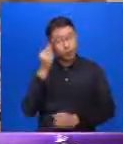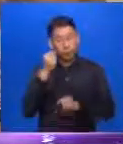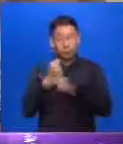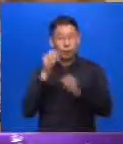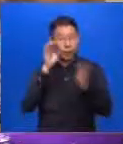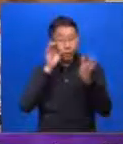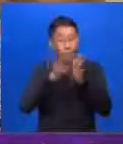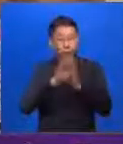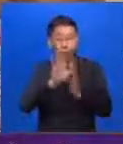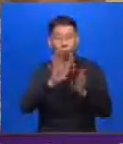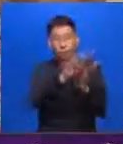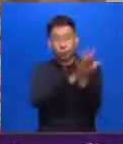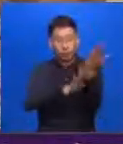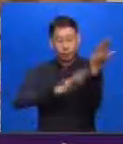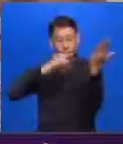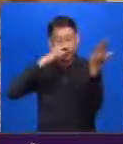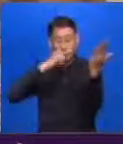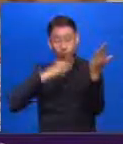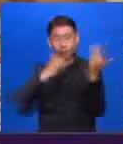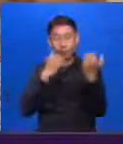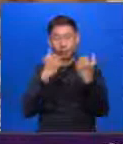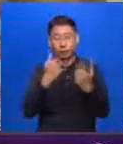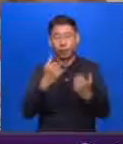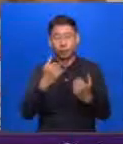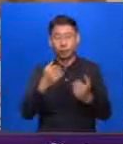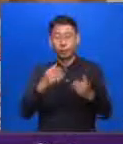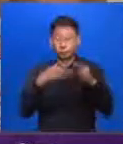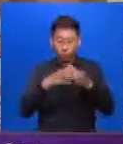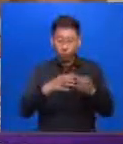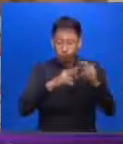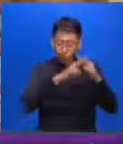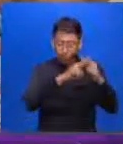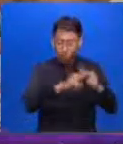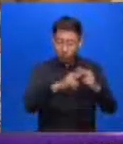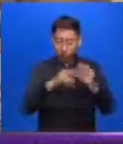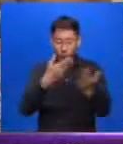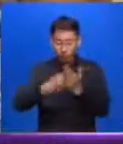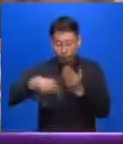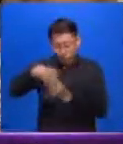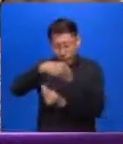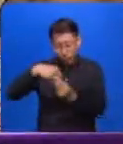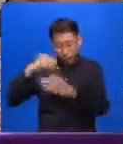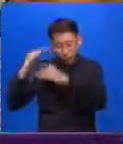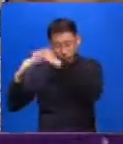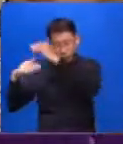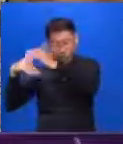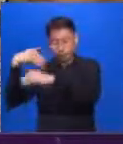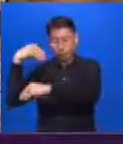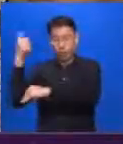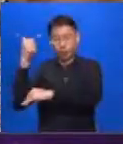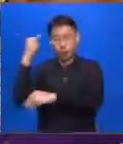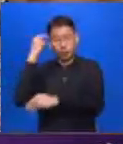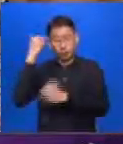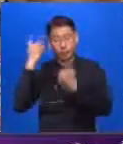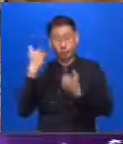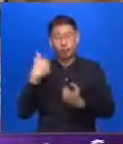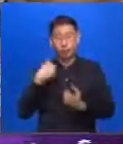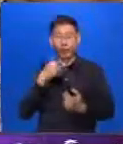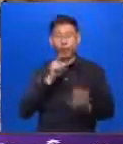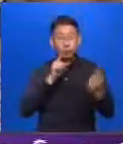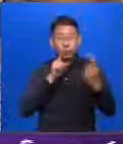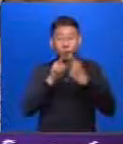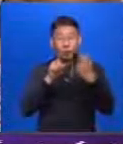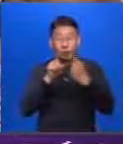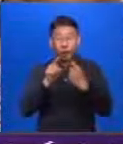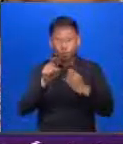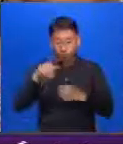ให้ภาพลักษณ์ของประเทศแล้วก็ในแง่ของภาคเอกชนหรือเศรษฐกิจขับเคลื่อนไปได้แต่อย่างไรก็ตามก็คงต้องถามทางเจ้าห